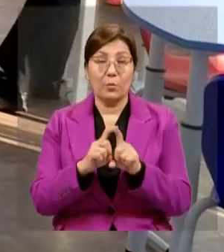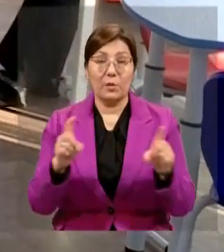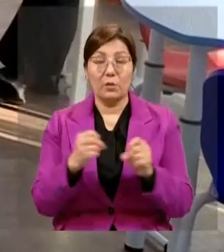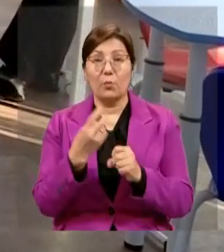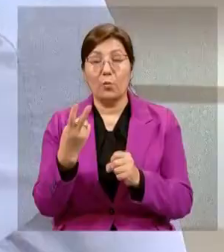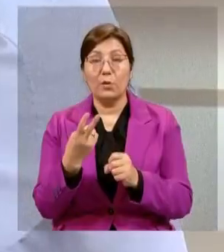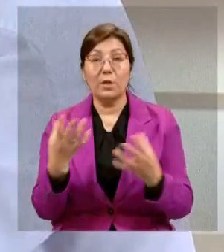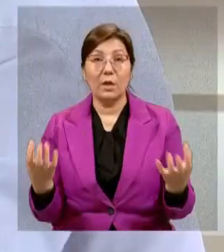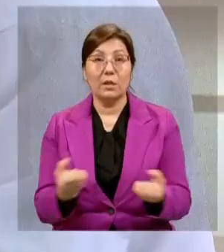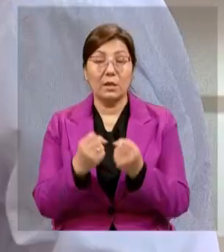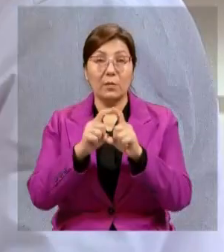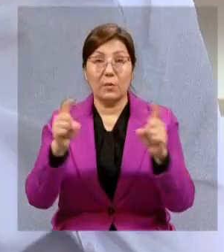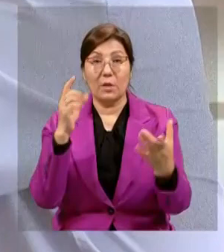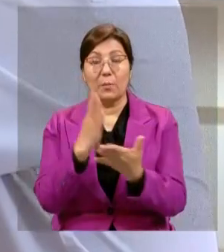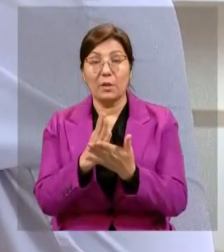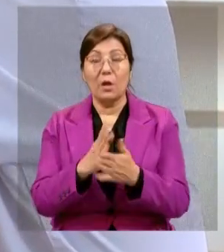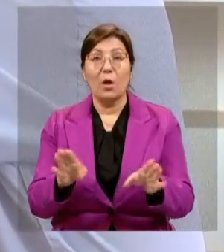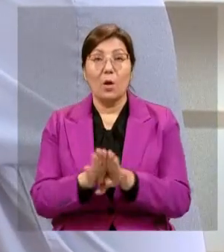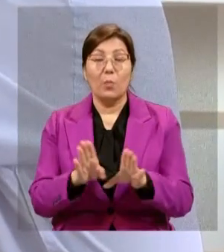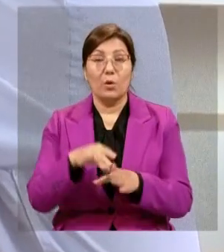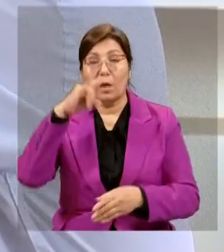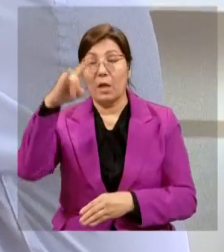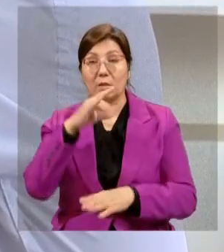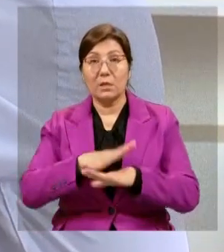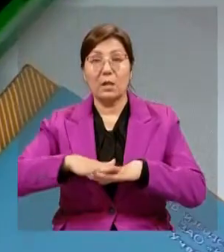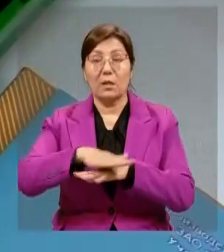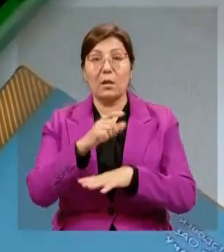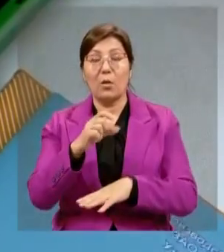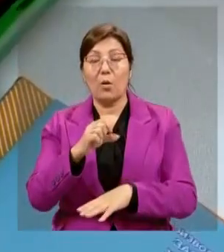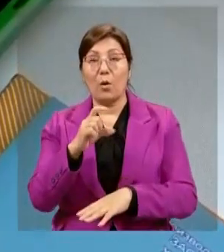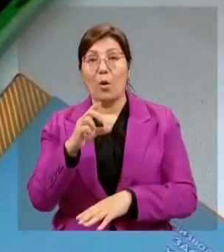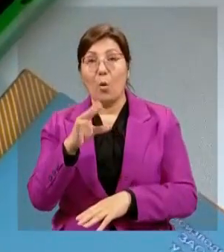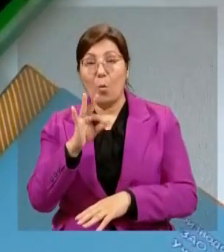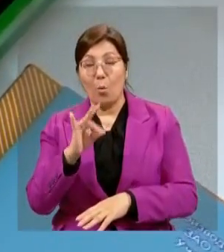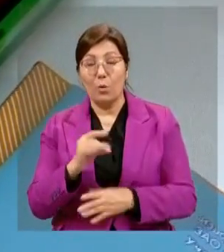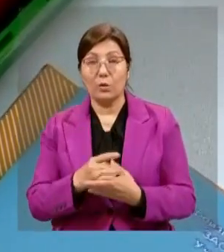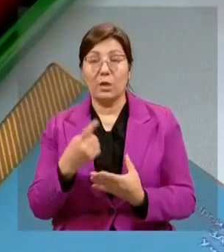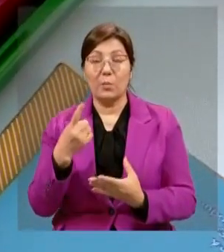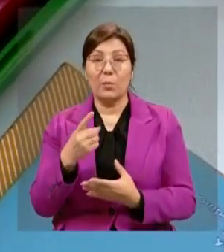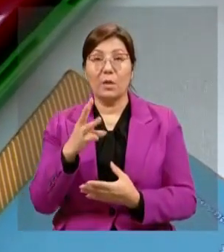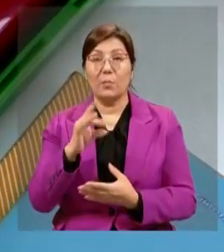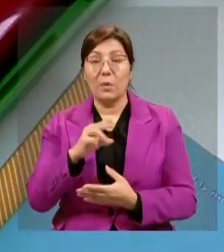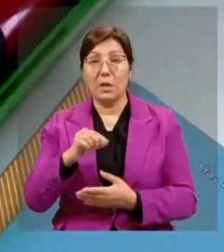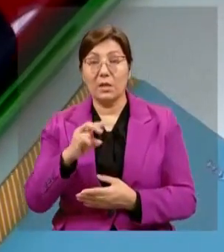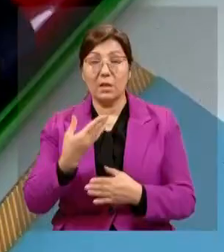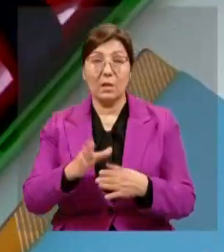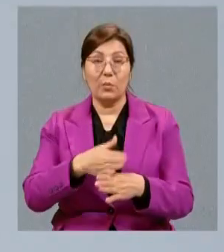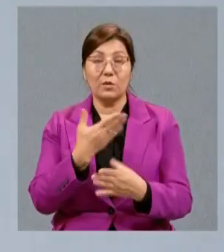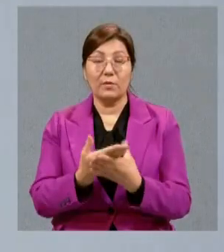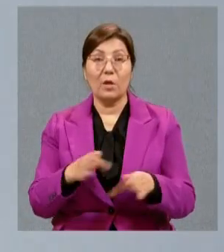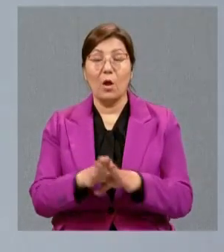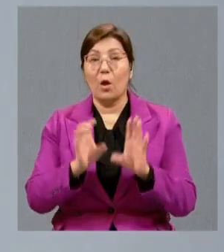мектеп бар. Бұл білім ошақтарында жобаны іске асыру үшін Қазақстан халқына қорынан 1,5 миллиард теңгеден астам қаржы бөлді. Алайда қор өкілдері